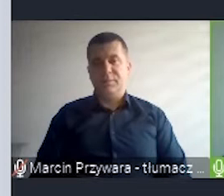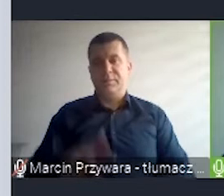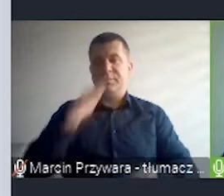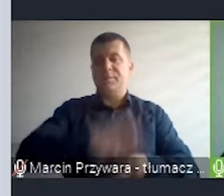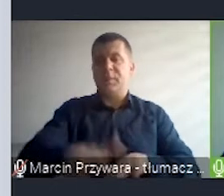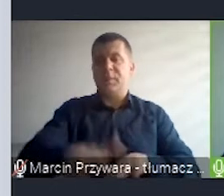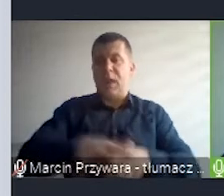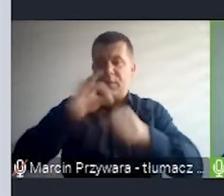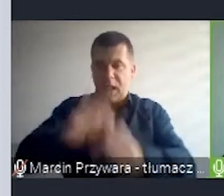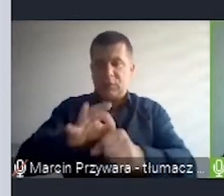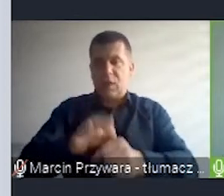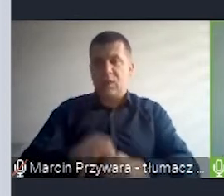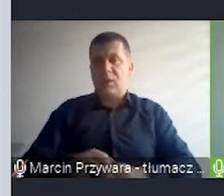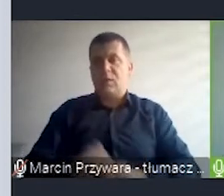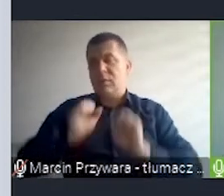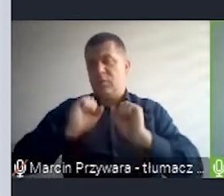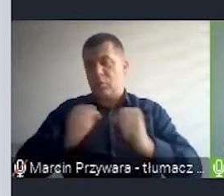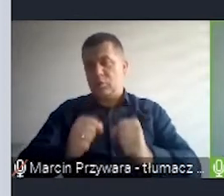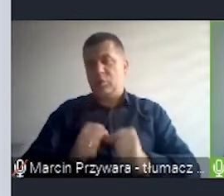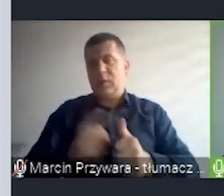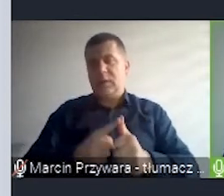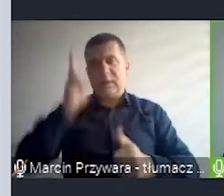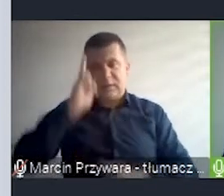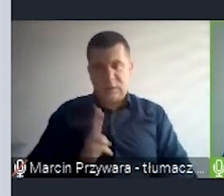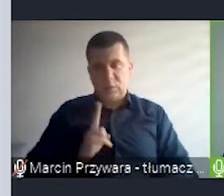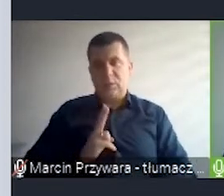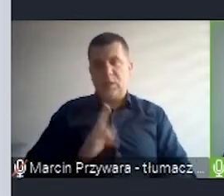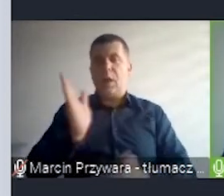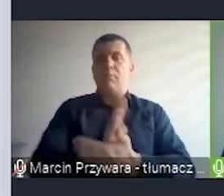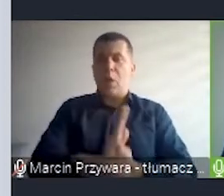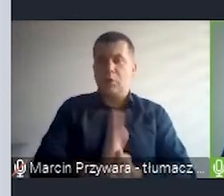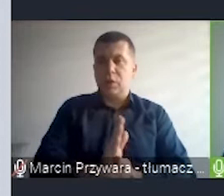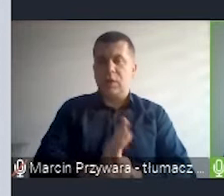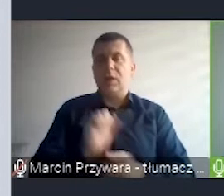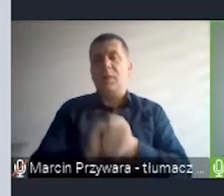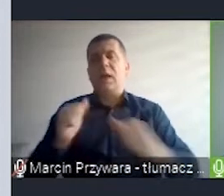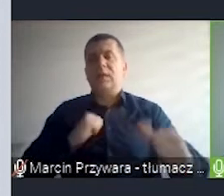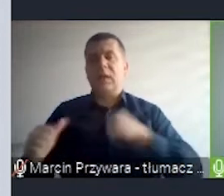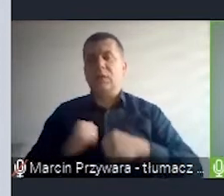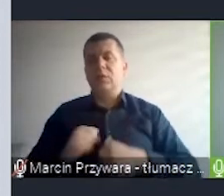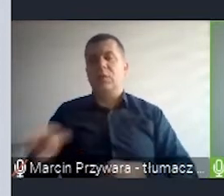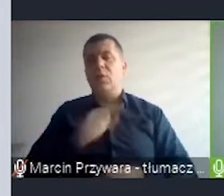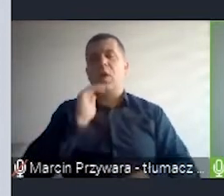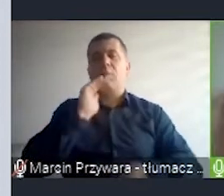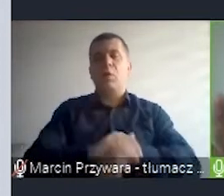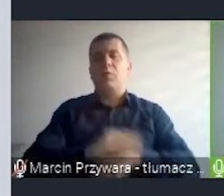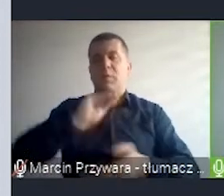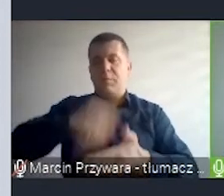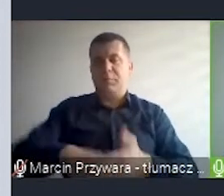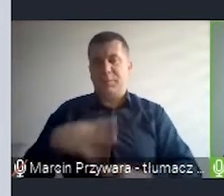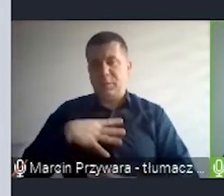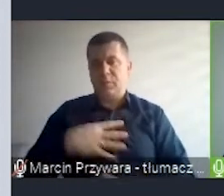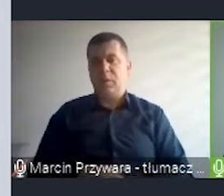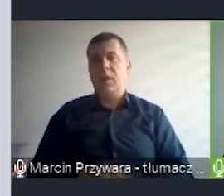systemie wdrażania funkcjonują instytucje pośredniczące czy zarządzające, które z wami zawarły umowę,